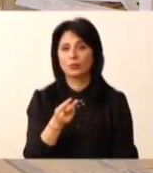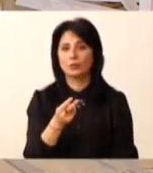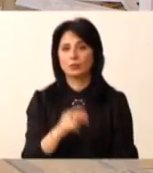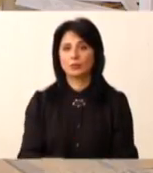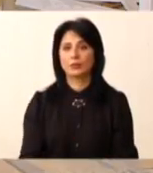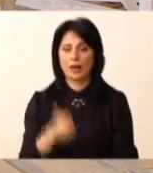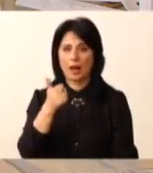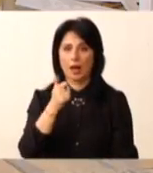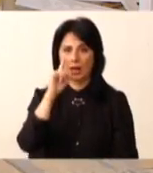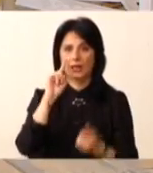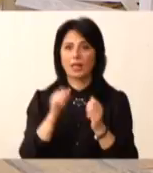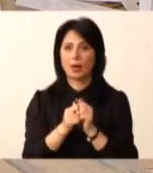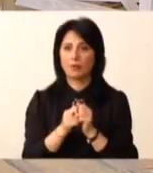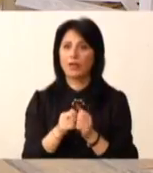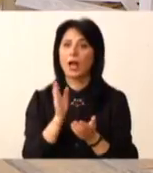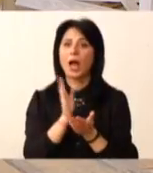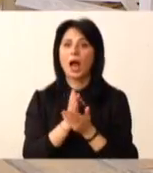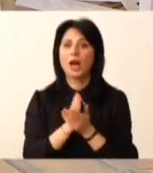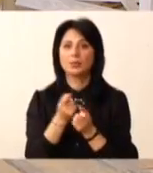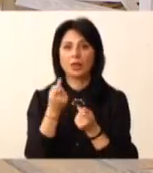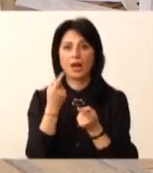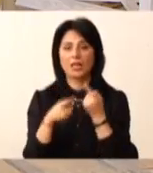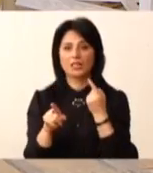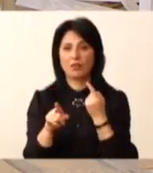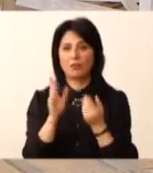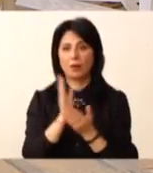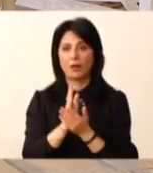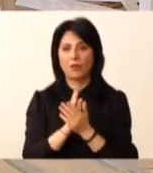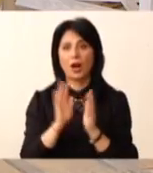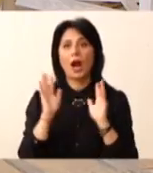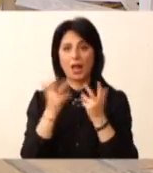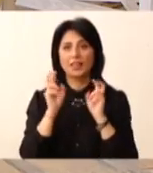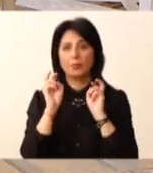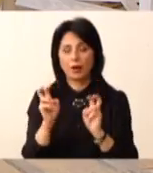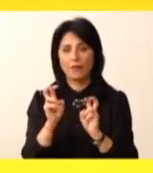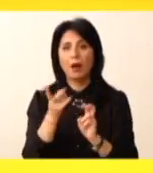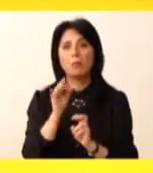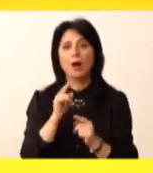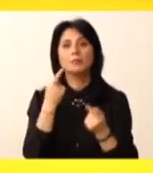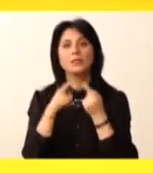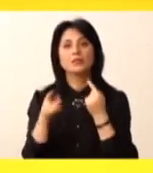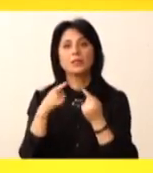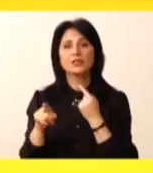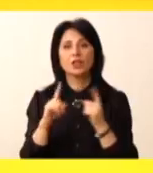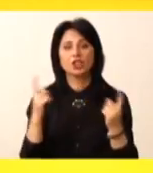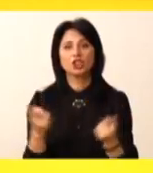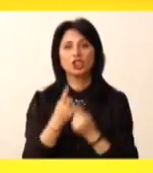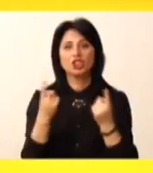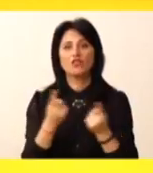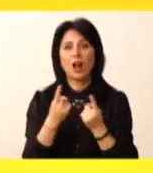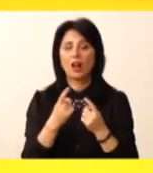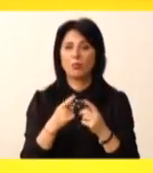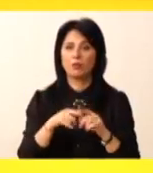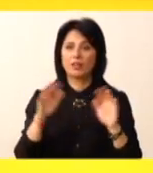და კარგად დაიმახსოვროს, რომ არსებითი განსხვავება, მიუხედავად იმისა, რომ ანთება ჰქვია ამ პროცესს, ჩვეულებრივი